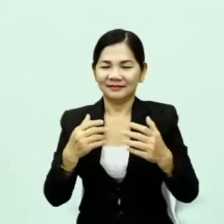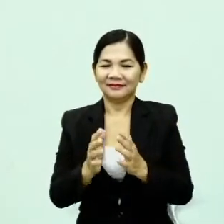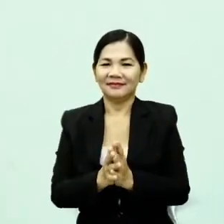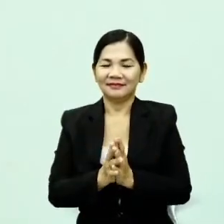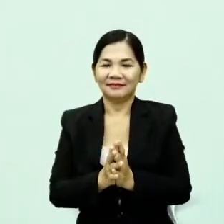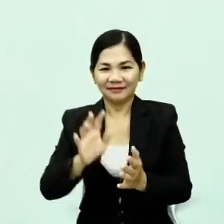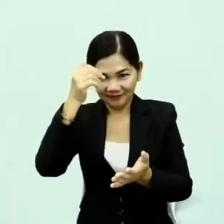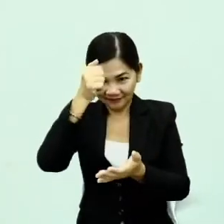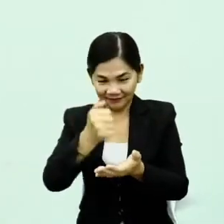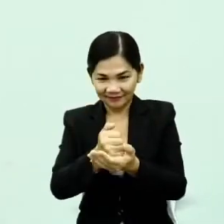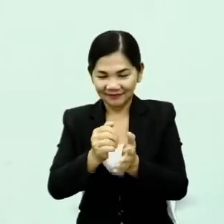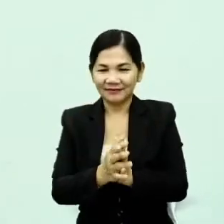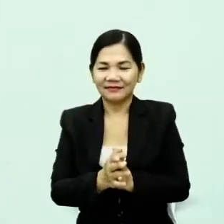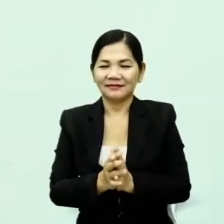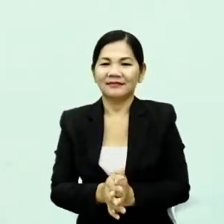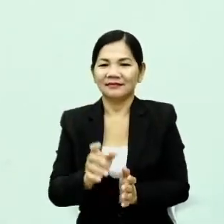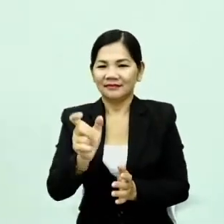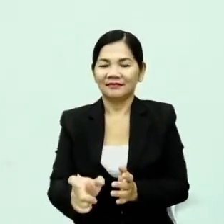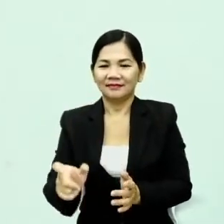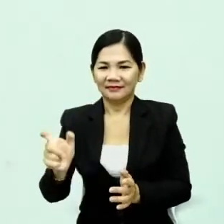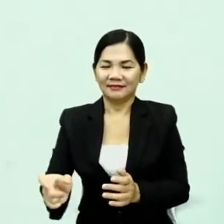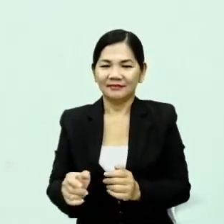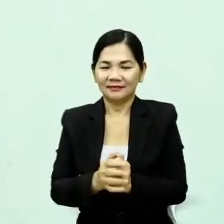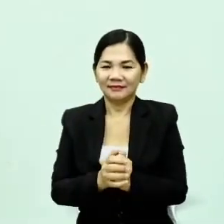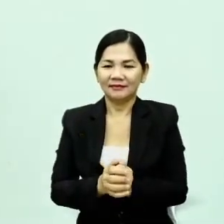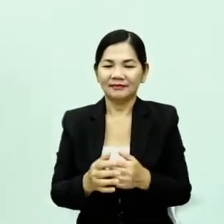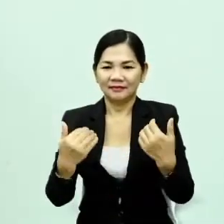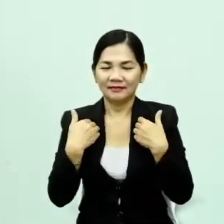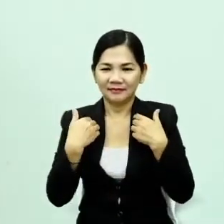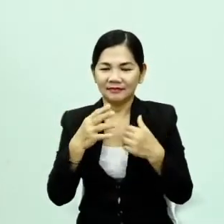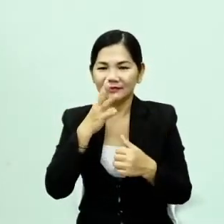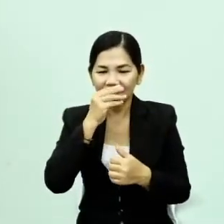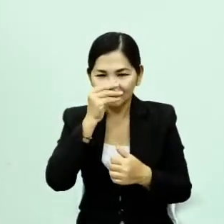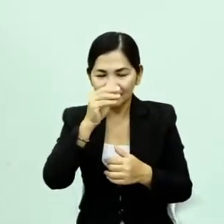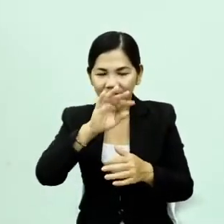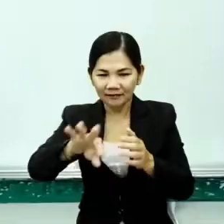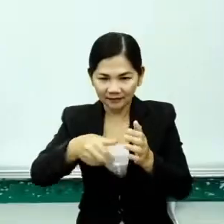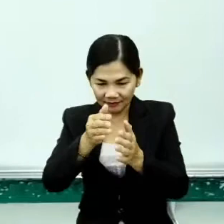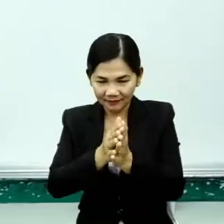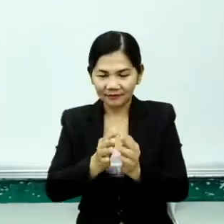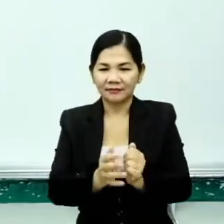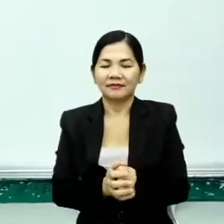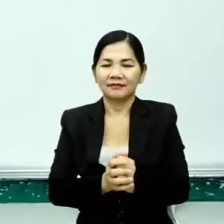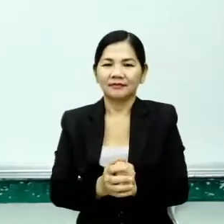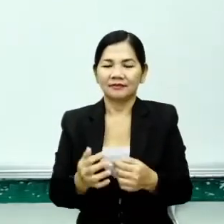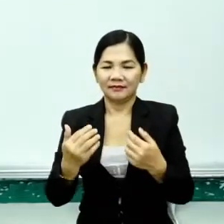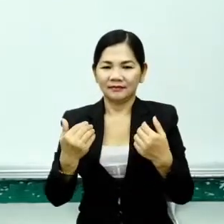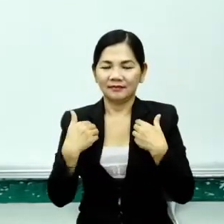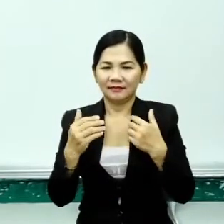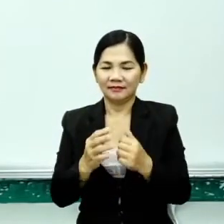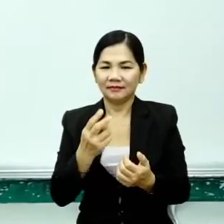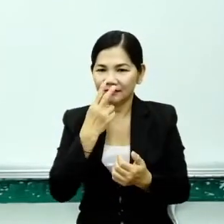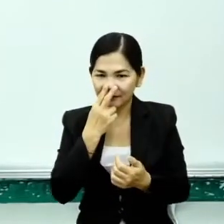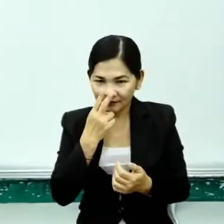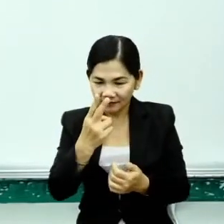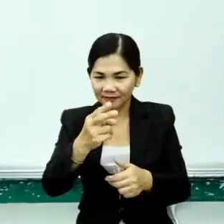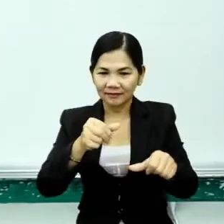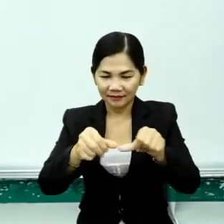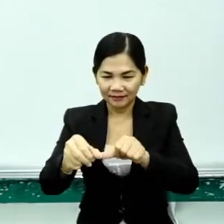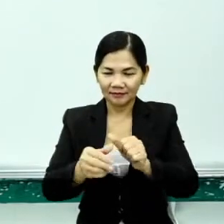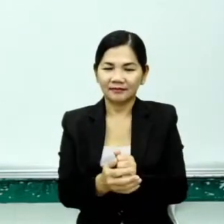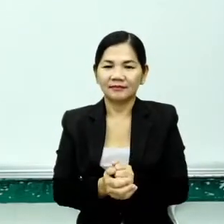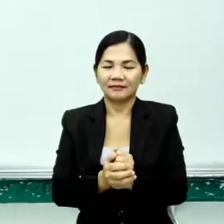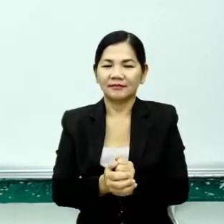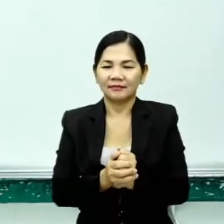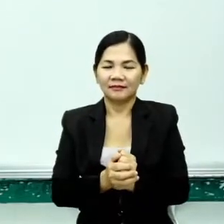sát đại miên pro giáo đó cha mà nuôi cha ở con tràn con tiền ăn khné cha chẳng con ăn khné cha con chăm sang kết mưa bận tỏ tiệt ta